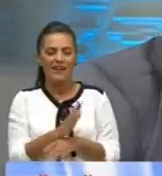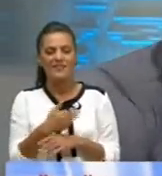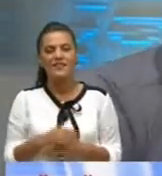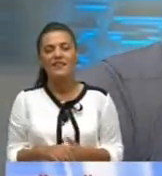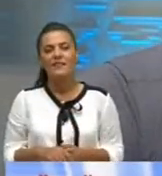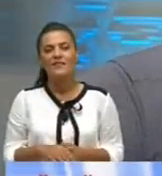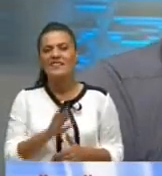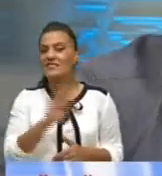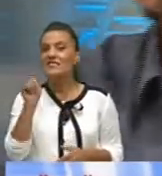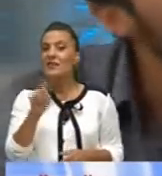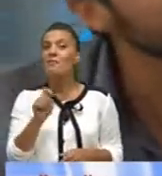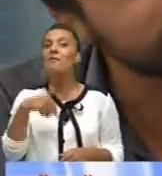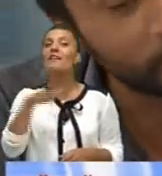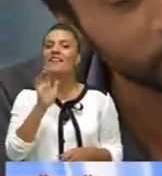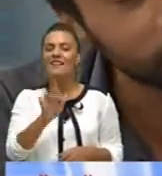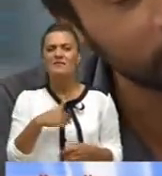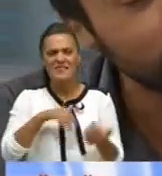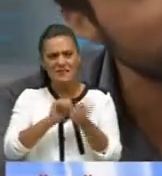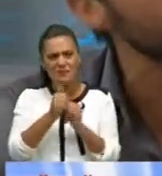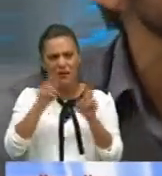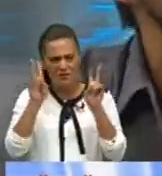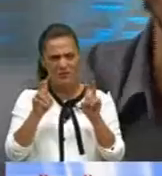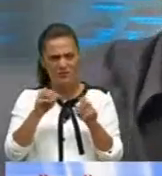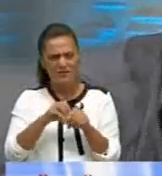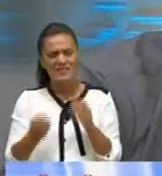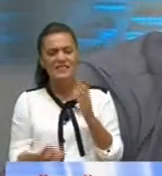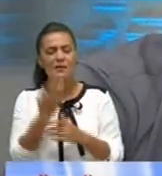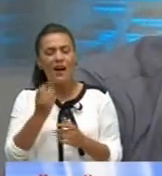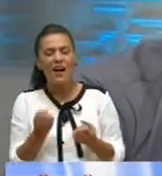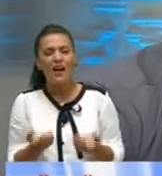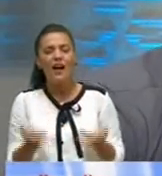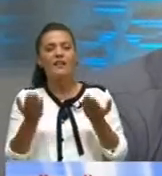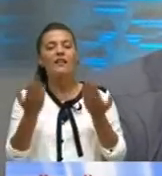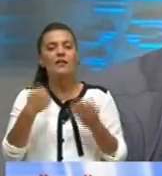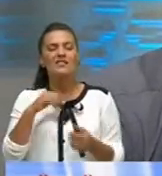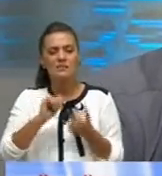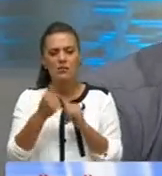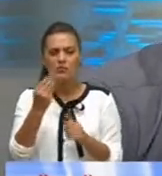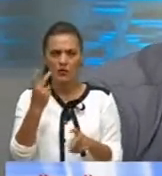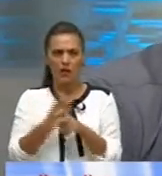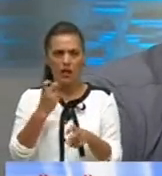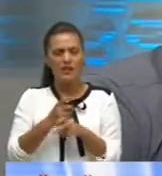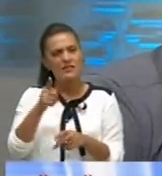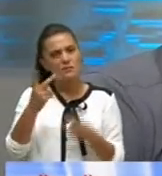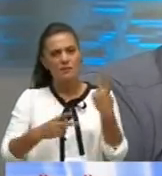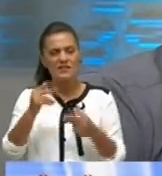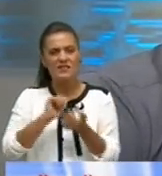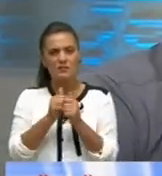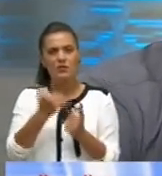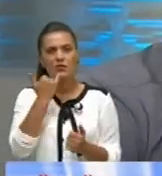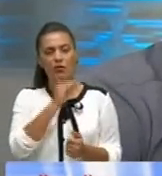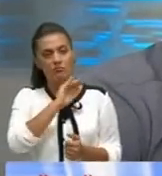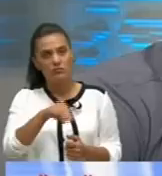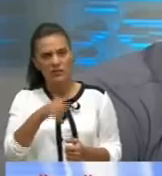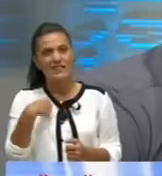hareketleri. Hiç yapmamak lazım. Ya bu arada spor konusunda yani sabah uyanır uyanmaz sporun hakikaten bir takım riskleri var. Siz zaman zaman spor hocaları konuk